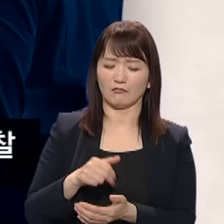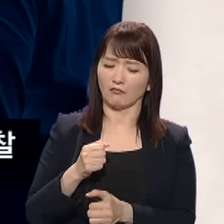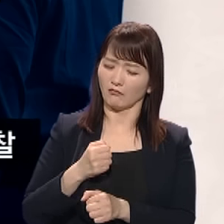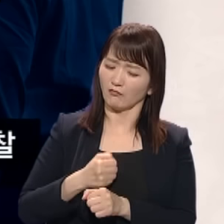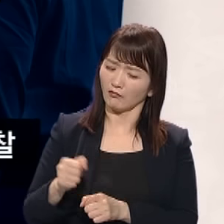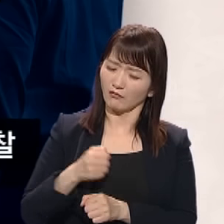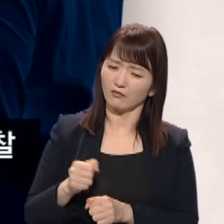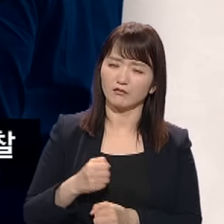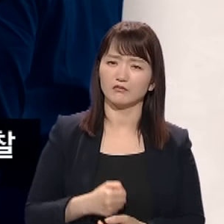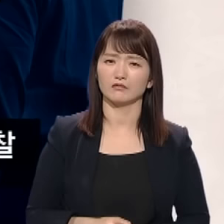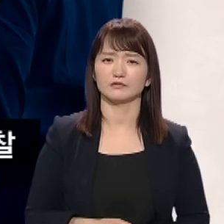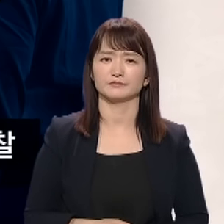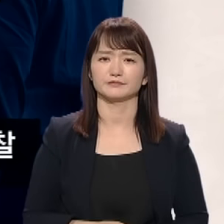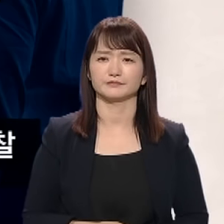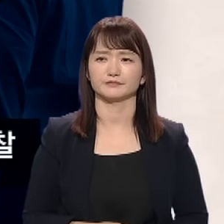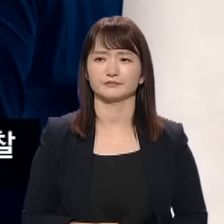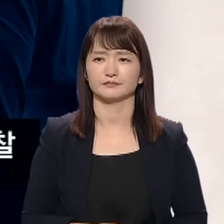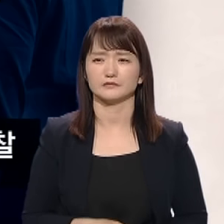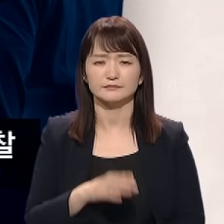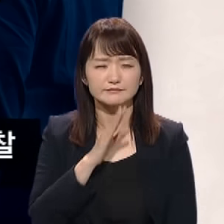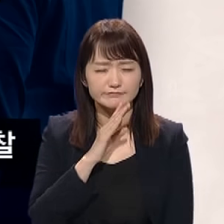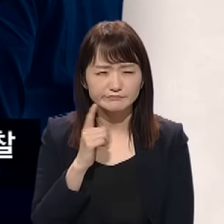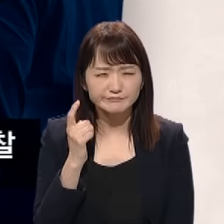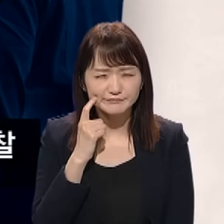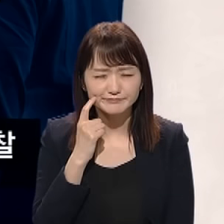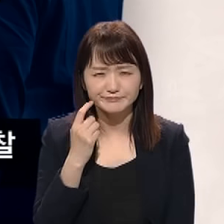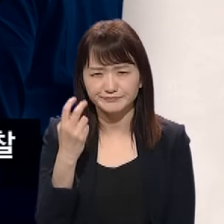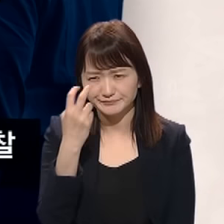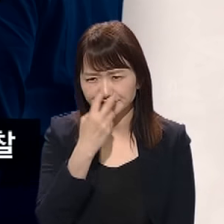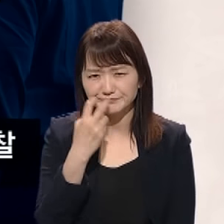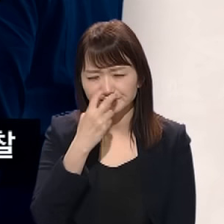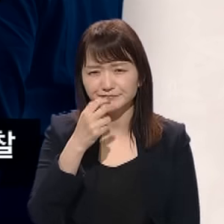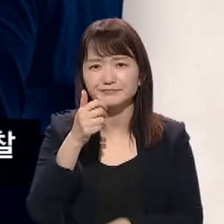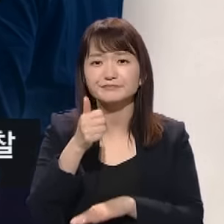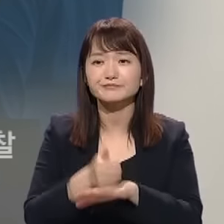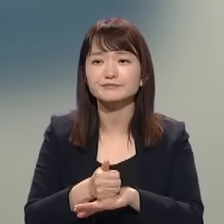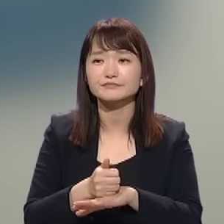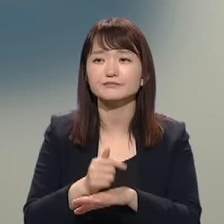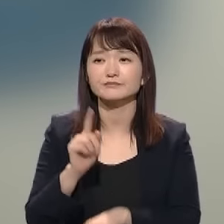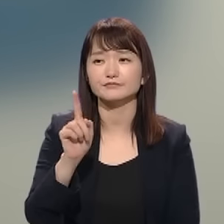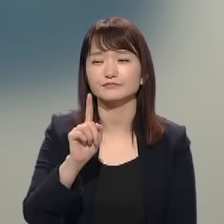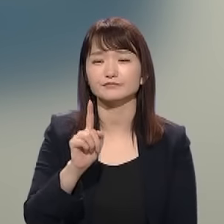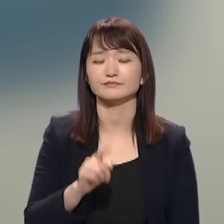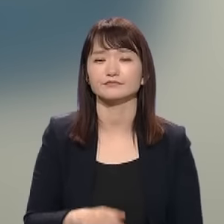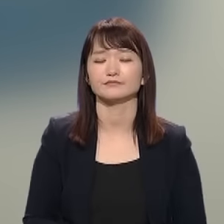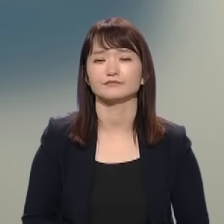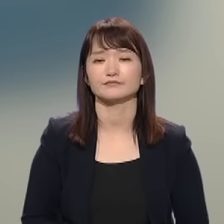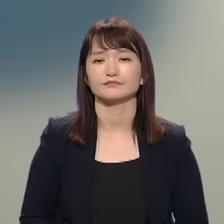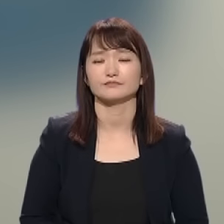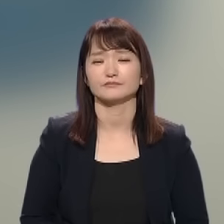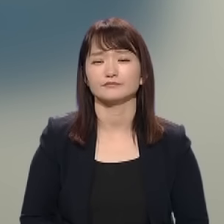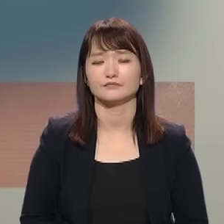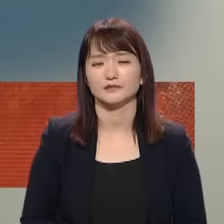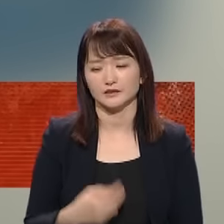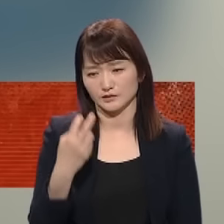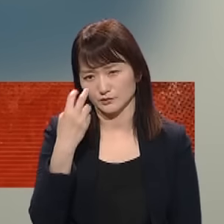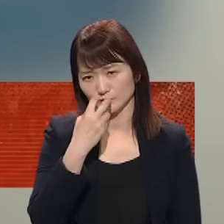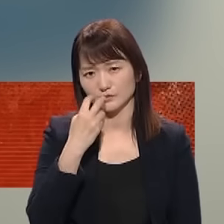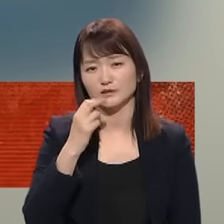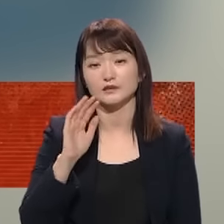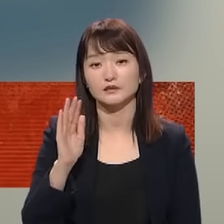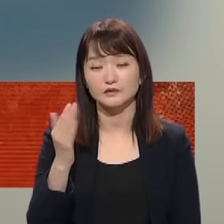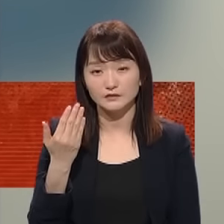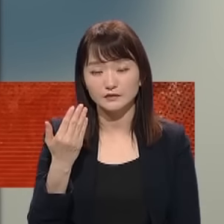황당하지 않습니까? 황당하죠. 그래서 이제 진위 여부에 대해서 조사를 벌인 결과 어떤 사항이 대해서 이제 수사를 해야 되겠다라고 마음을